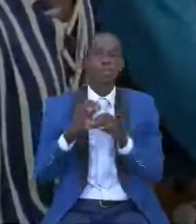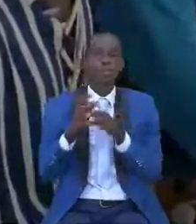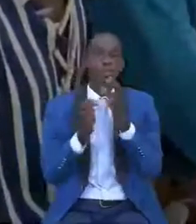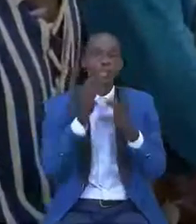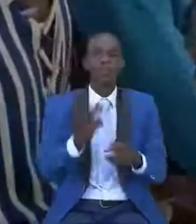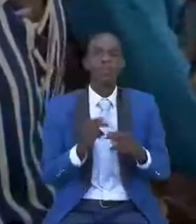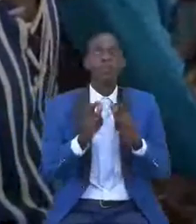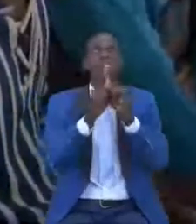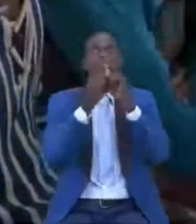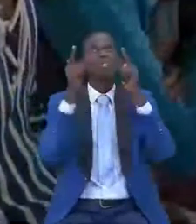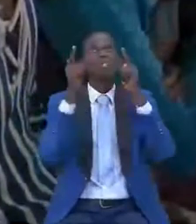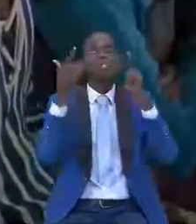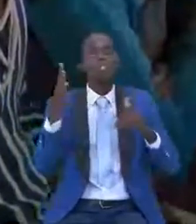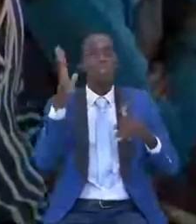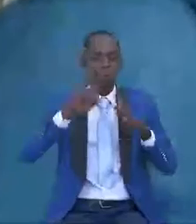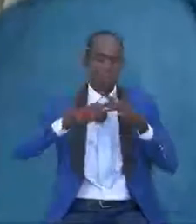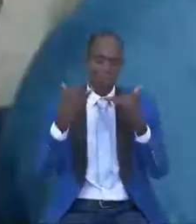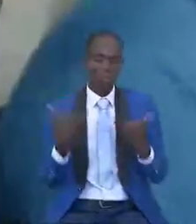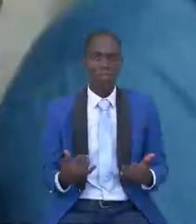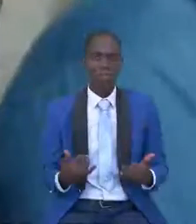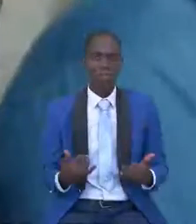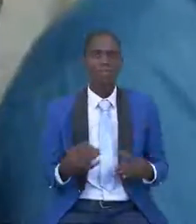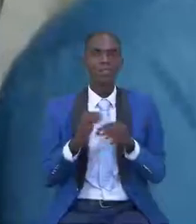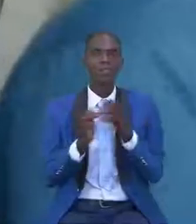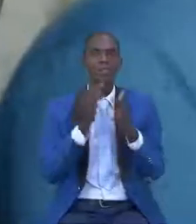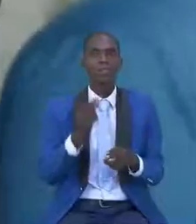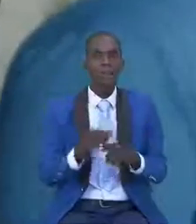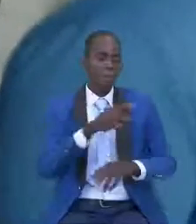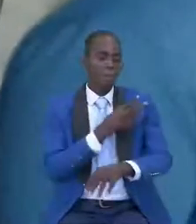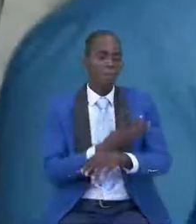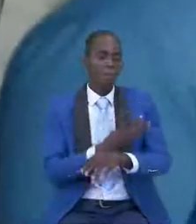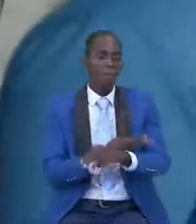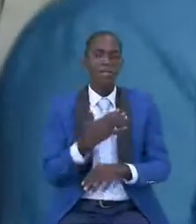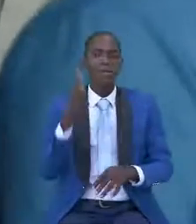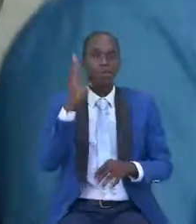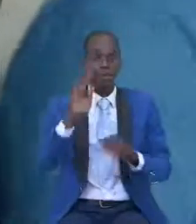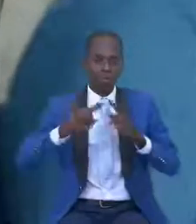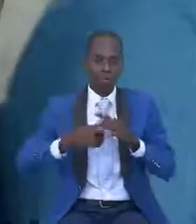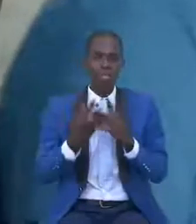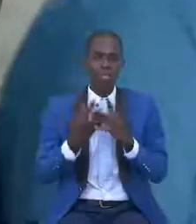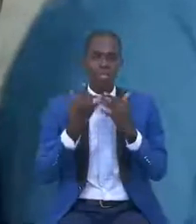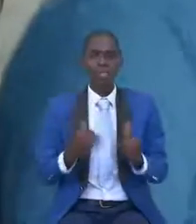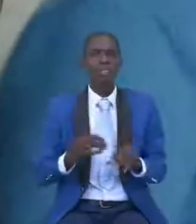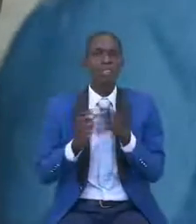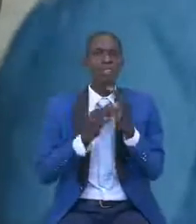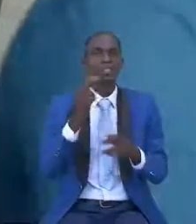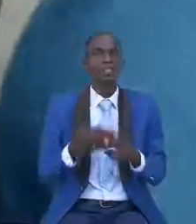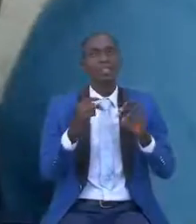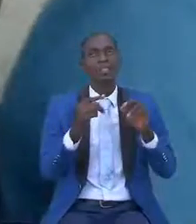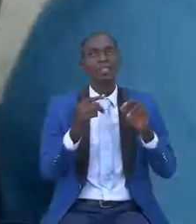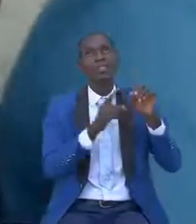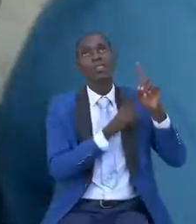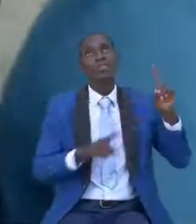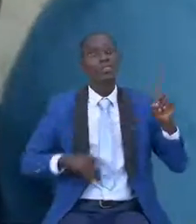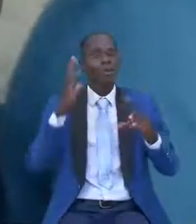De grandes choses vont commencer maintenant. Des choses puissantes vont commencer maintenant. Le